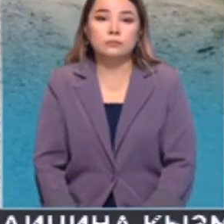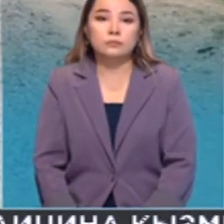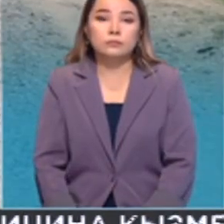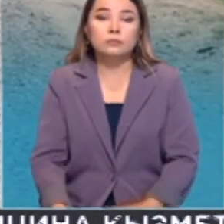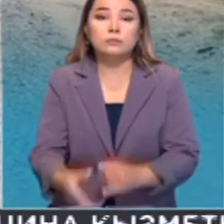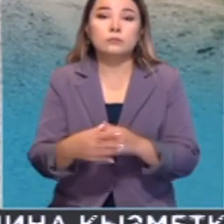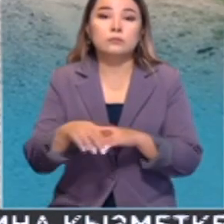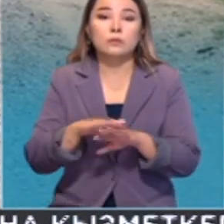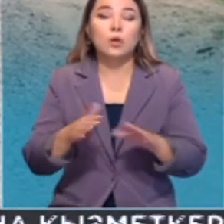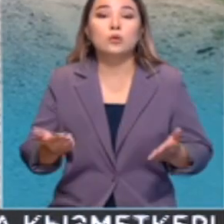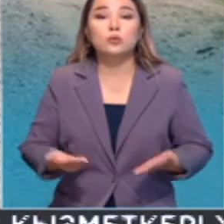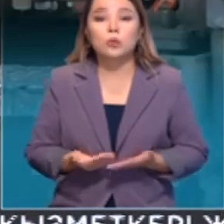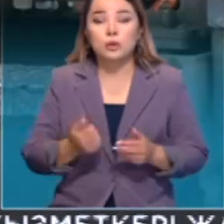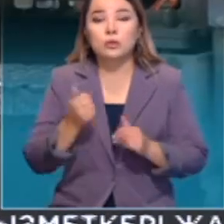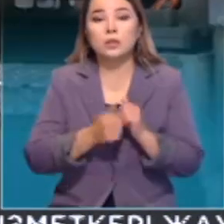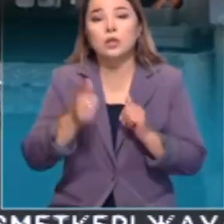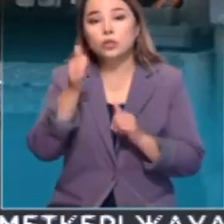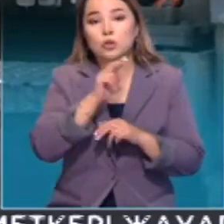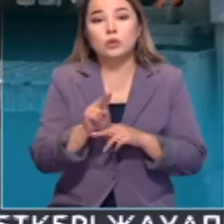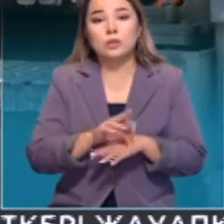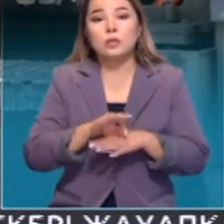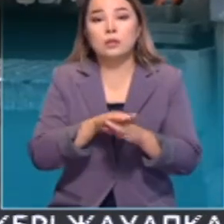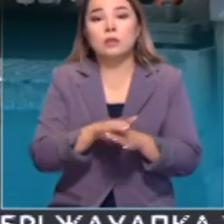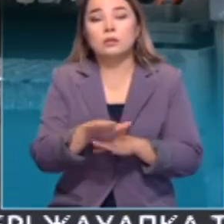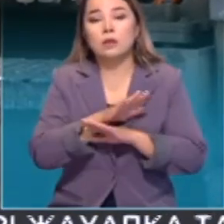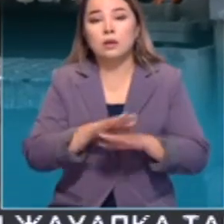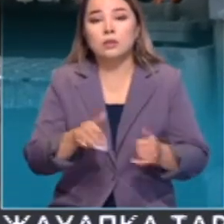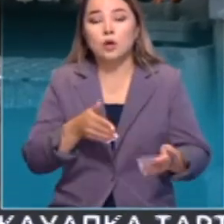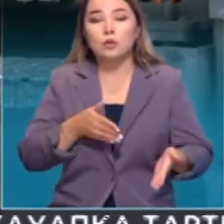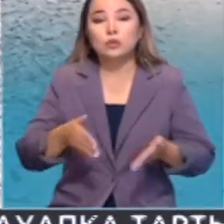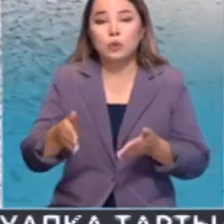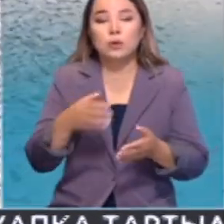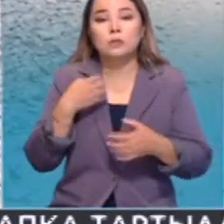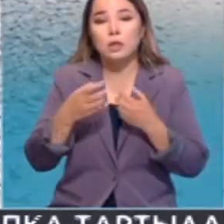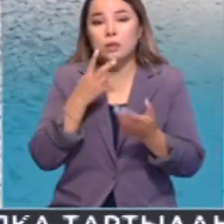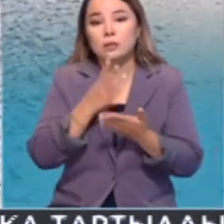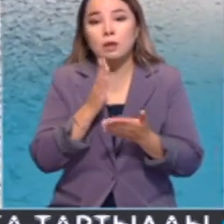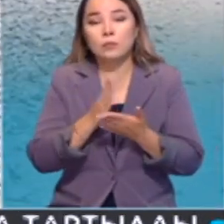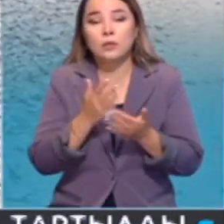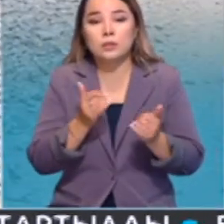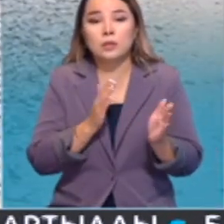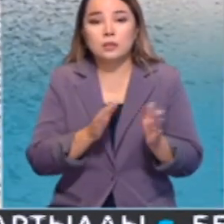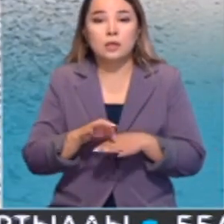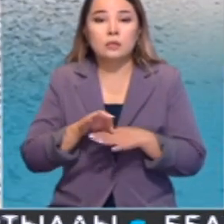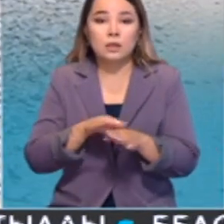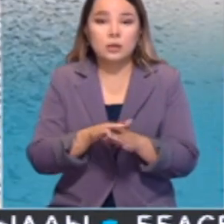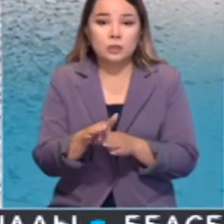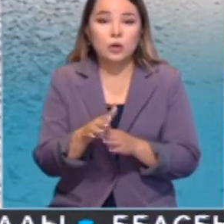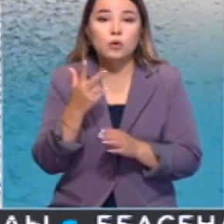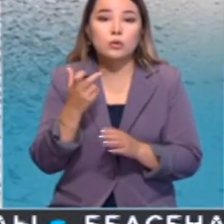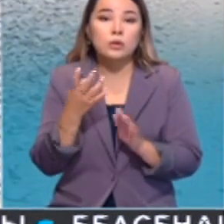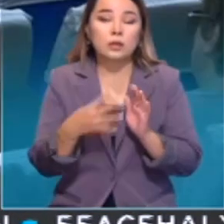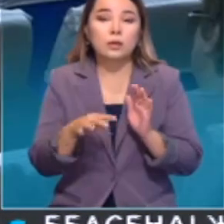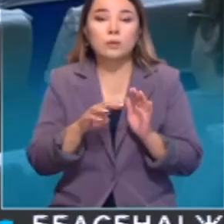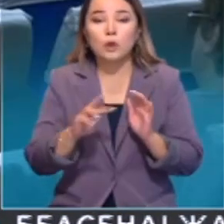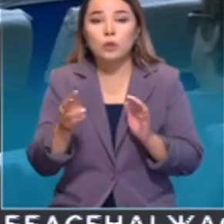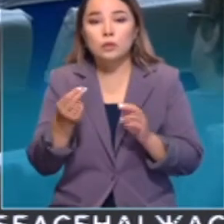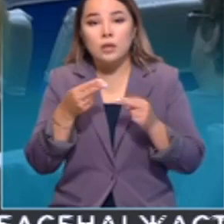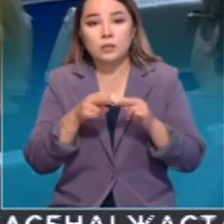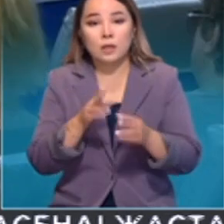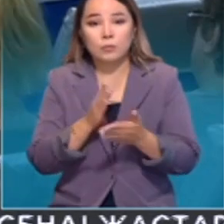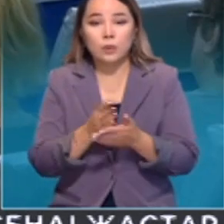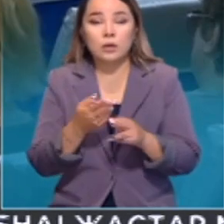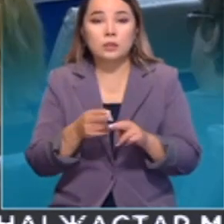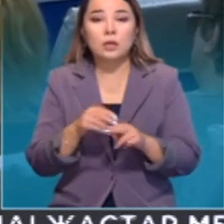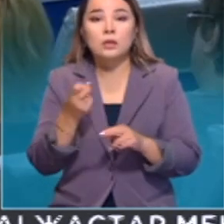Өңір тұрғындарын әсіресе жылдар бойы жөндеу көрмеген ауыларалық тас жолдардың жағдайы алаңдатады. Мәселені ретке келтіру үшін биыл 340 миллион теңге бөлінген.